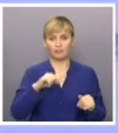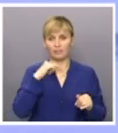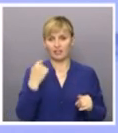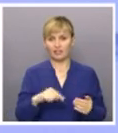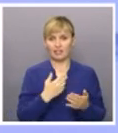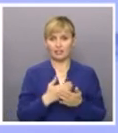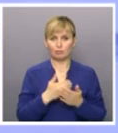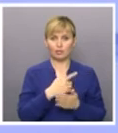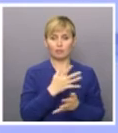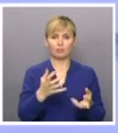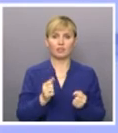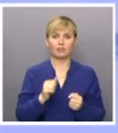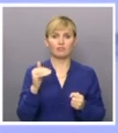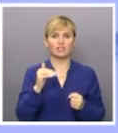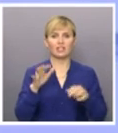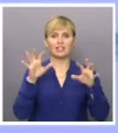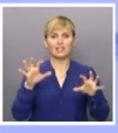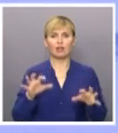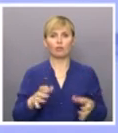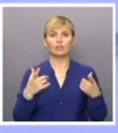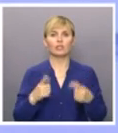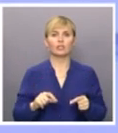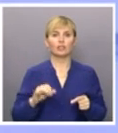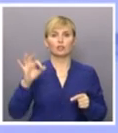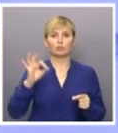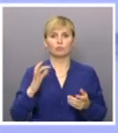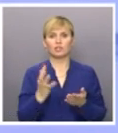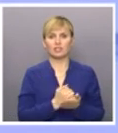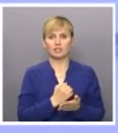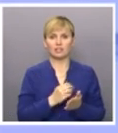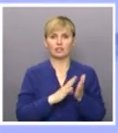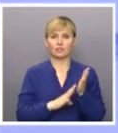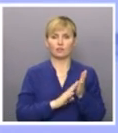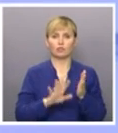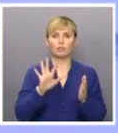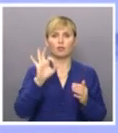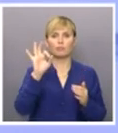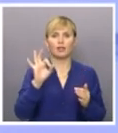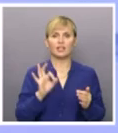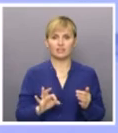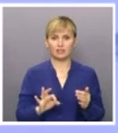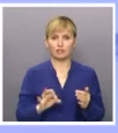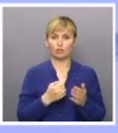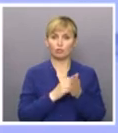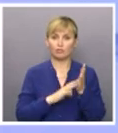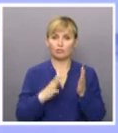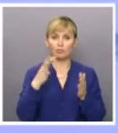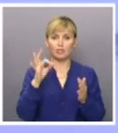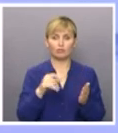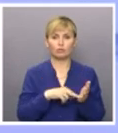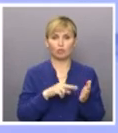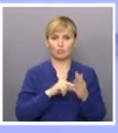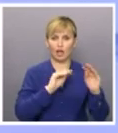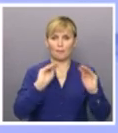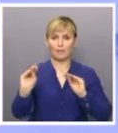например, принят федеральный закон, где субсидии достигают 95%, вернее, субсидируется до 95% стоимости